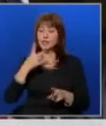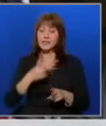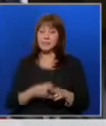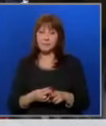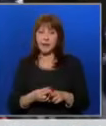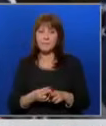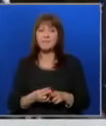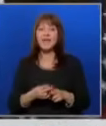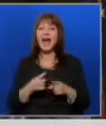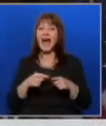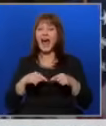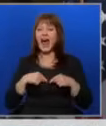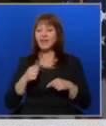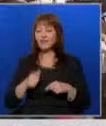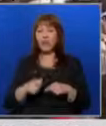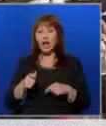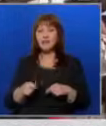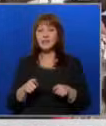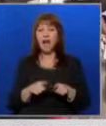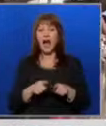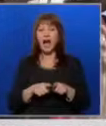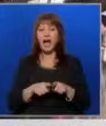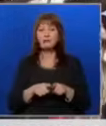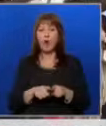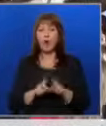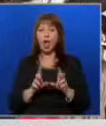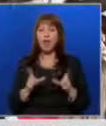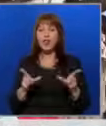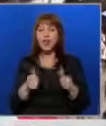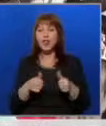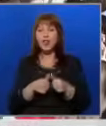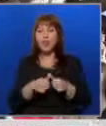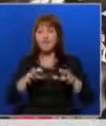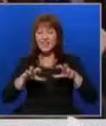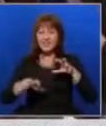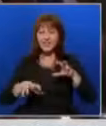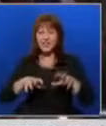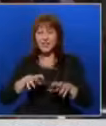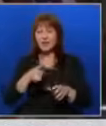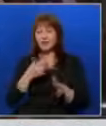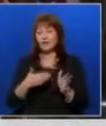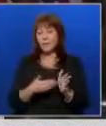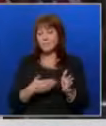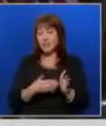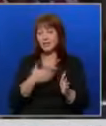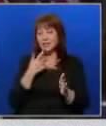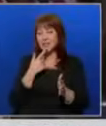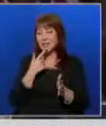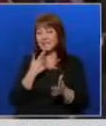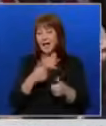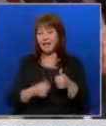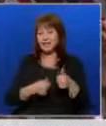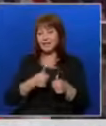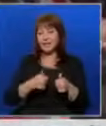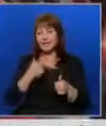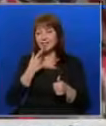Според Тръмп и адвокатите му делото е лов на вещици, а целта е да се попречи на кандидатурата му за президентските избори следващата година. За